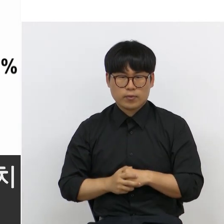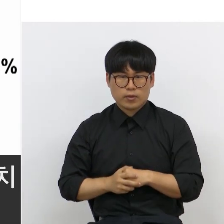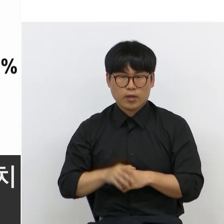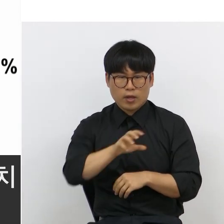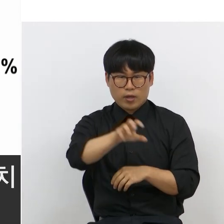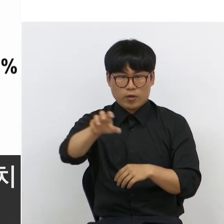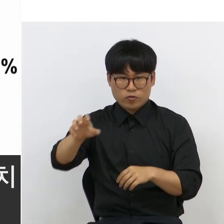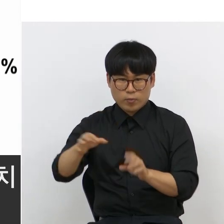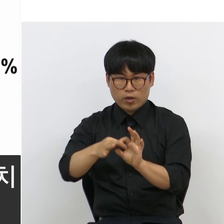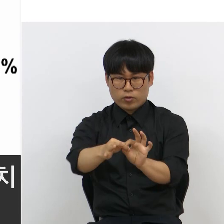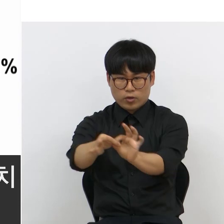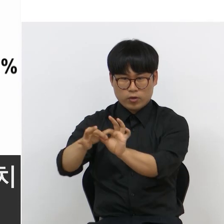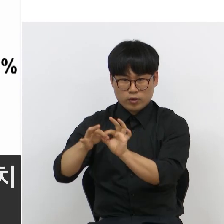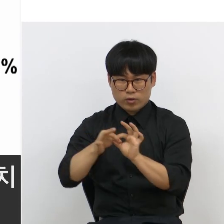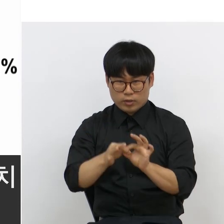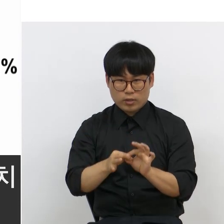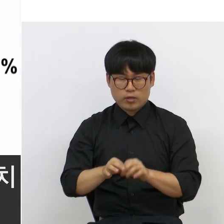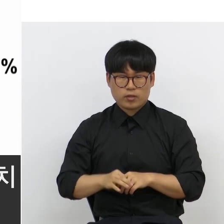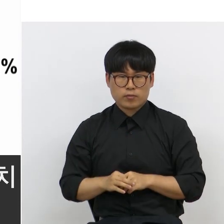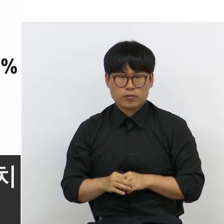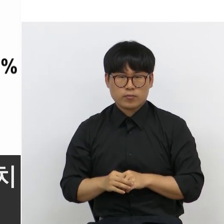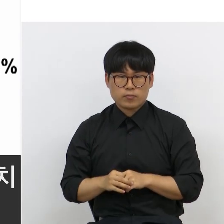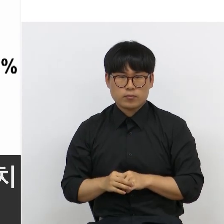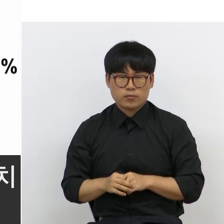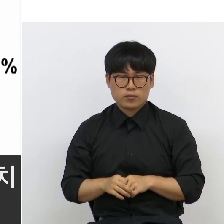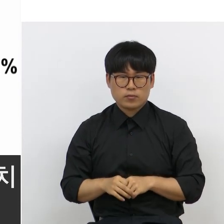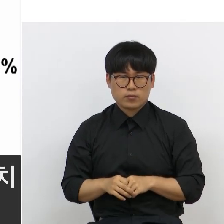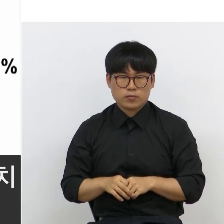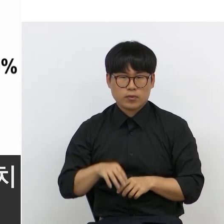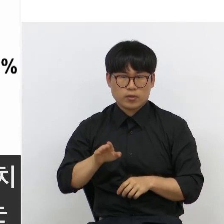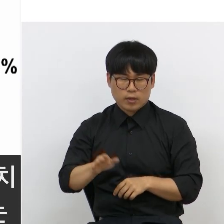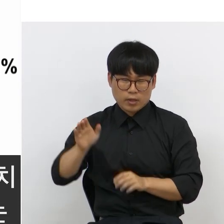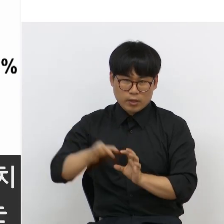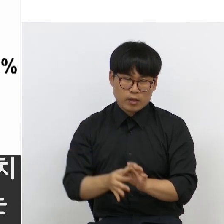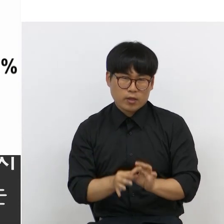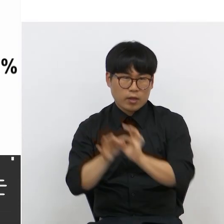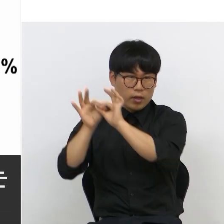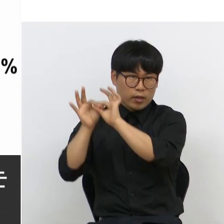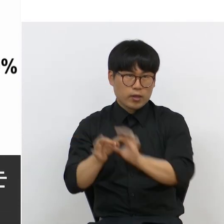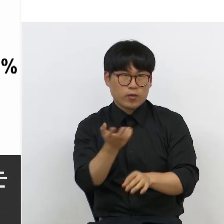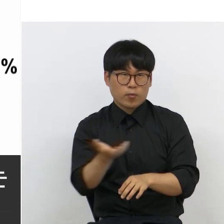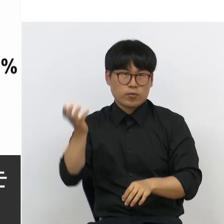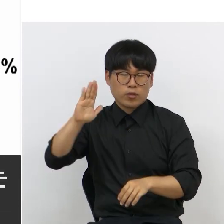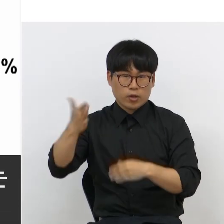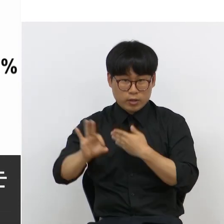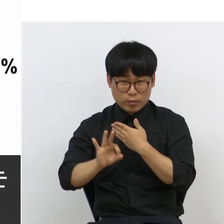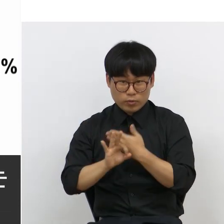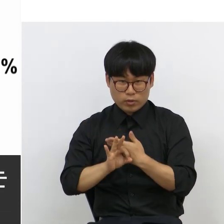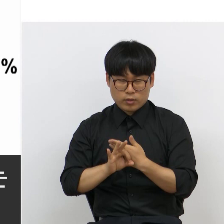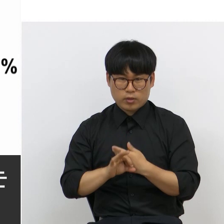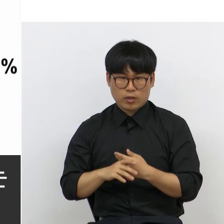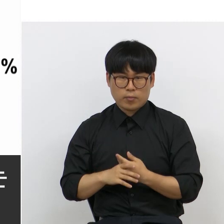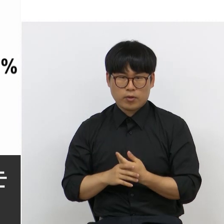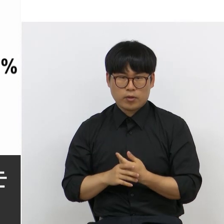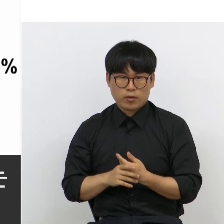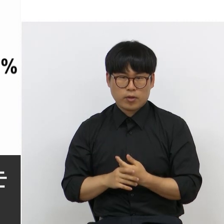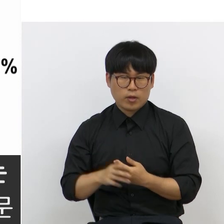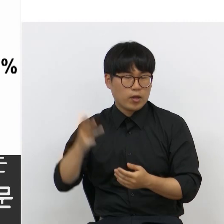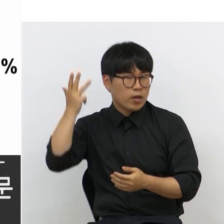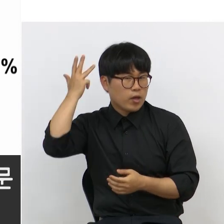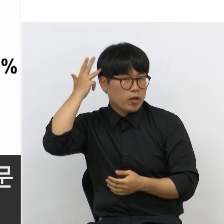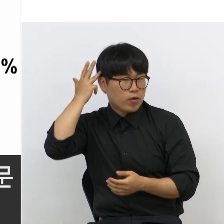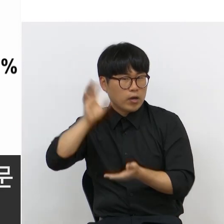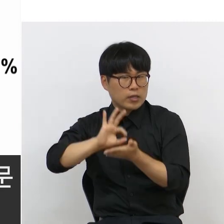기기와 연결하는 FM 같은 것들이 이것들은 이제 계속 업그레이드가 되기 때문에 그런 부분들이 이제 사실 인공화학을